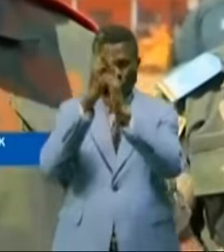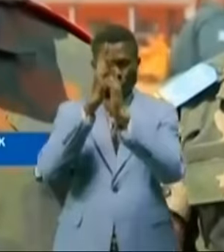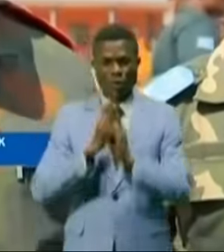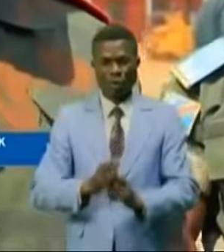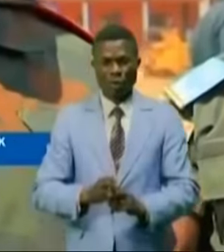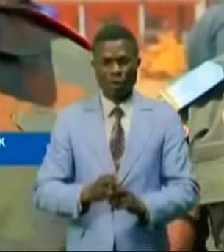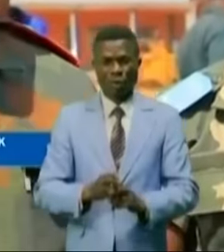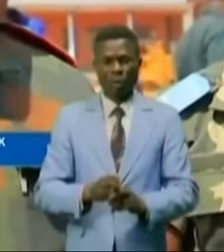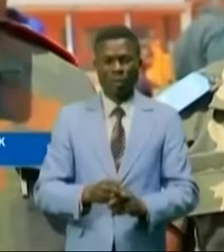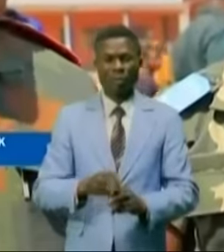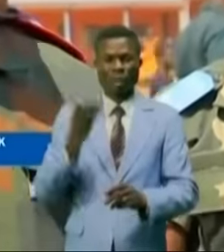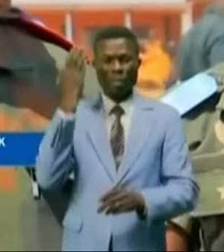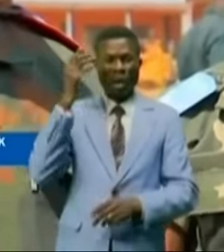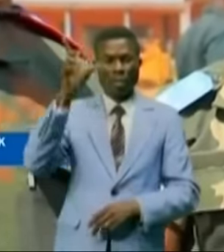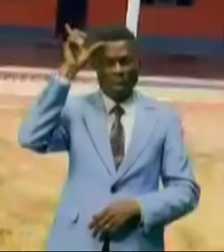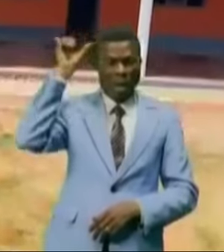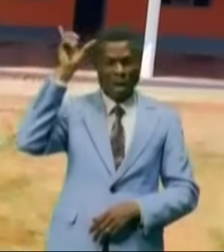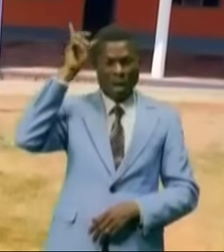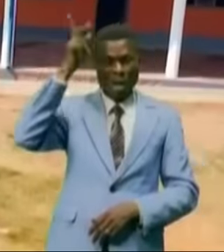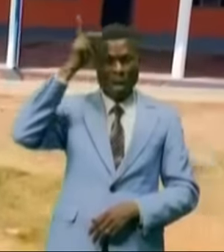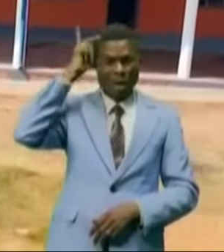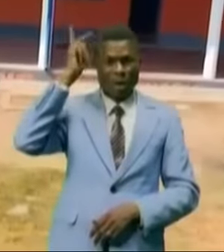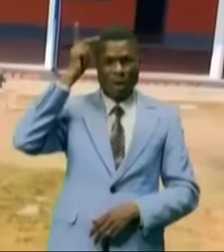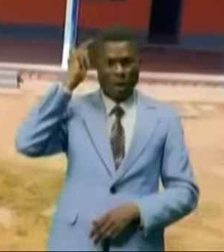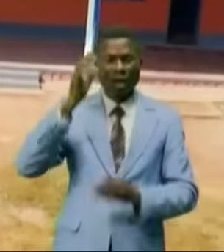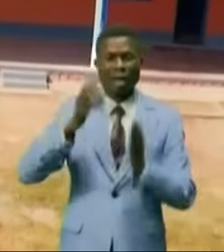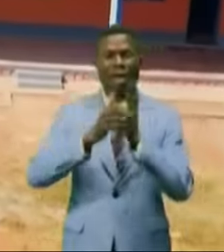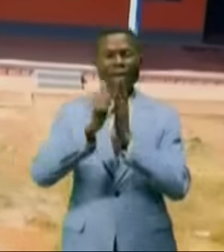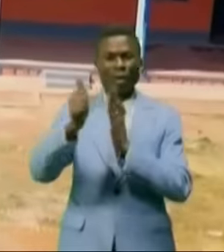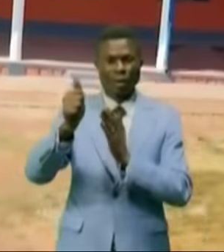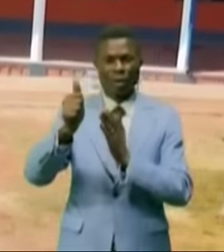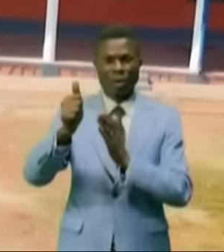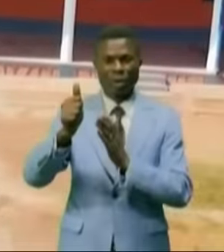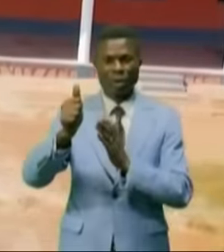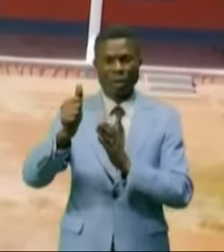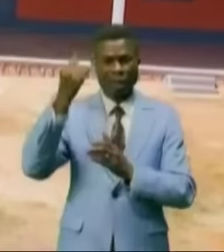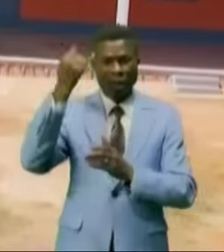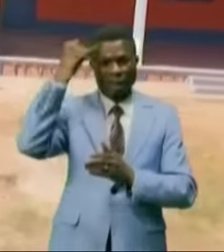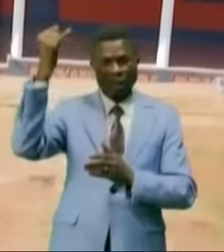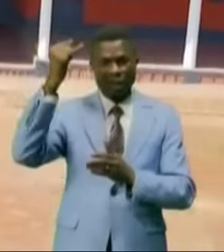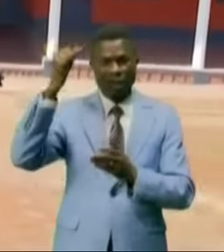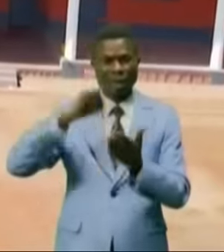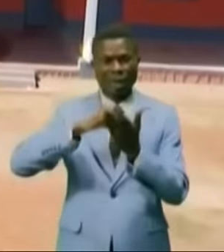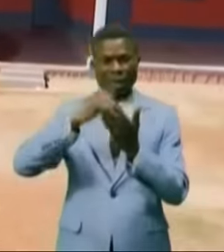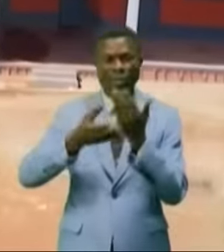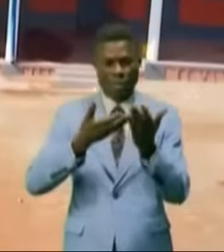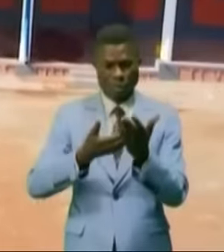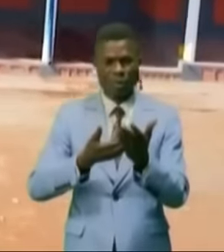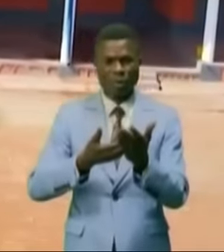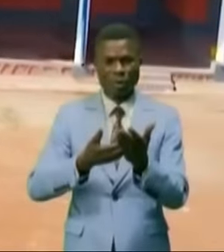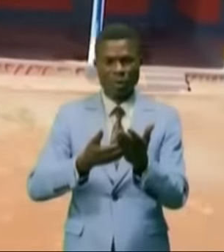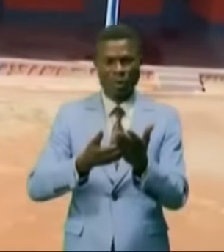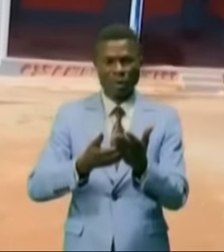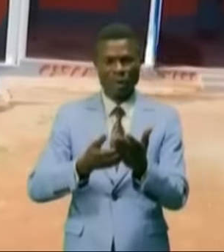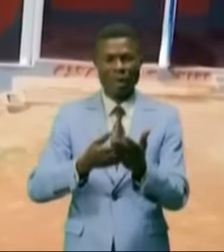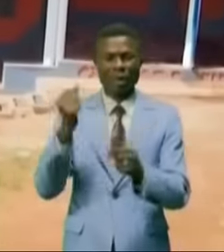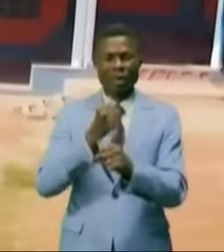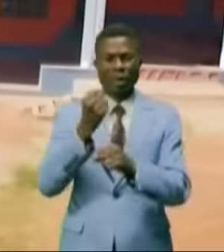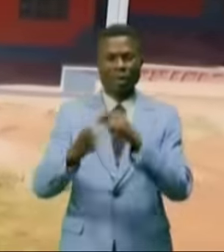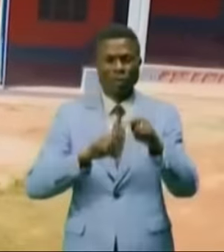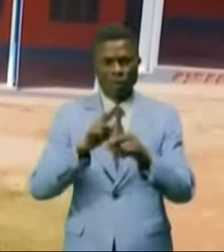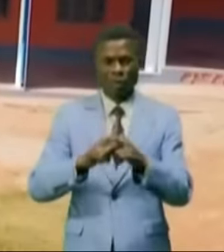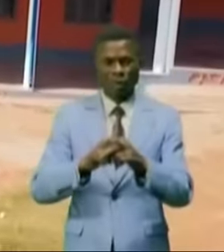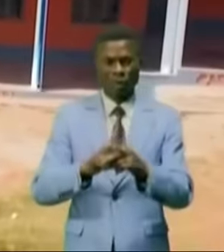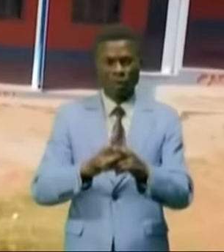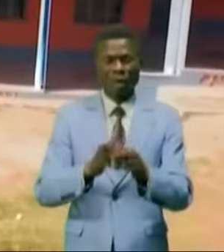M. Laurent Désiré Kabila en sa qualité d'initiateur du service national. Il a fait. Il a mis tous les moyens à